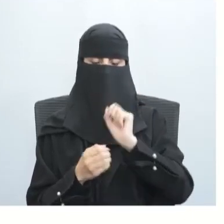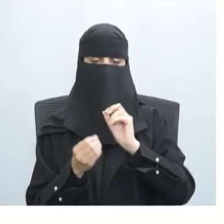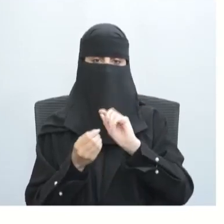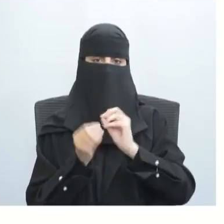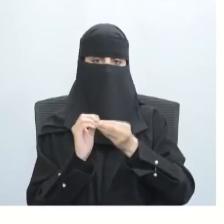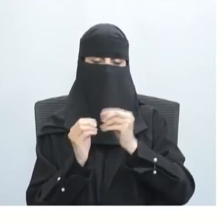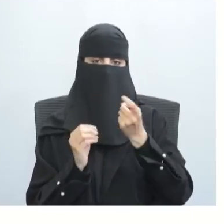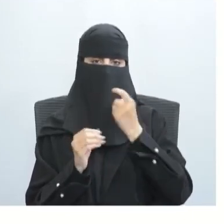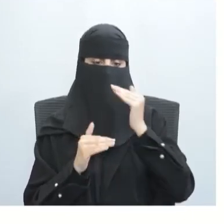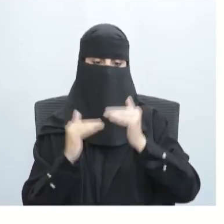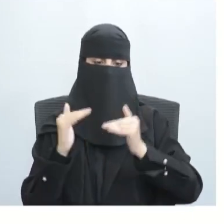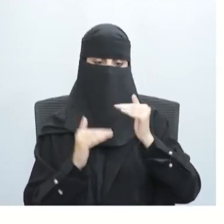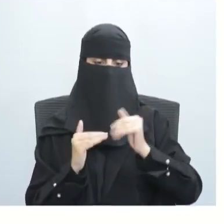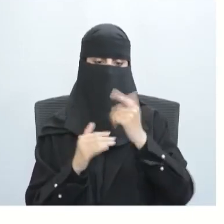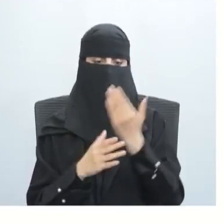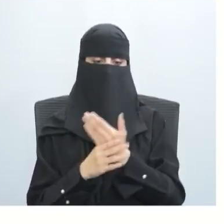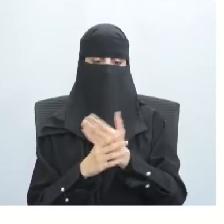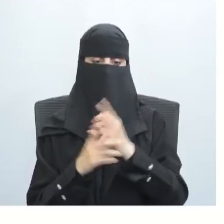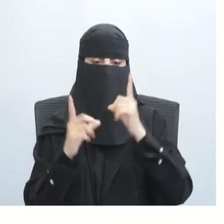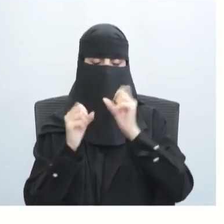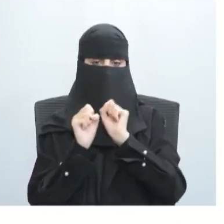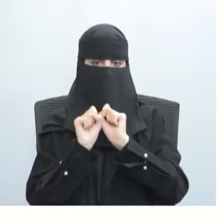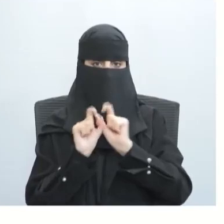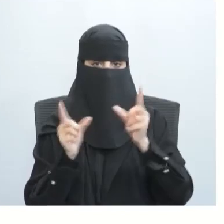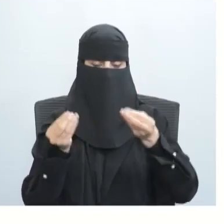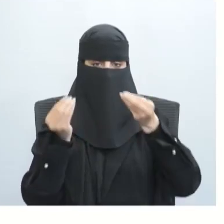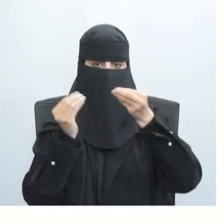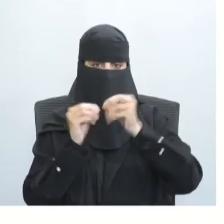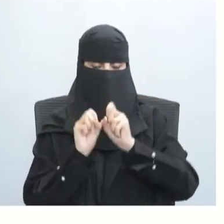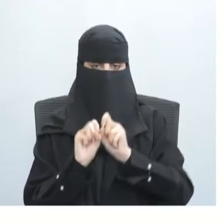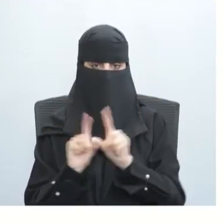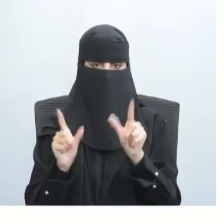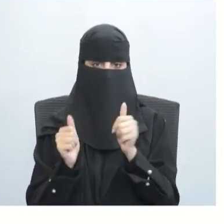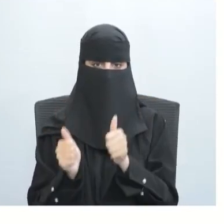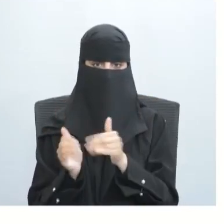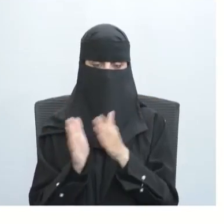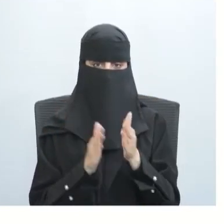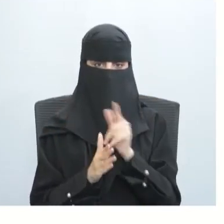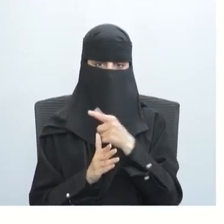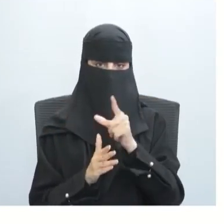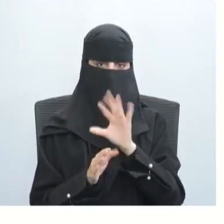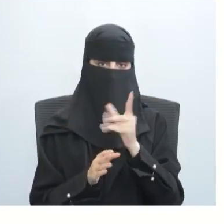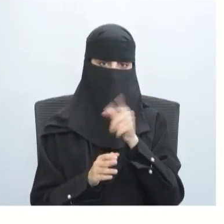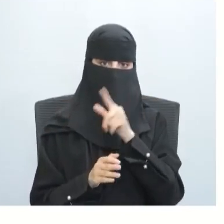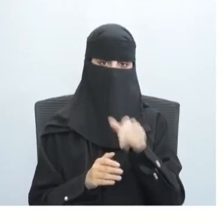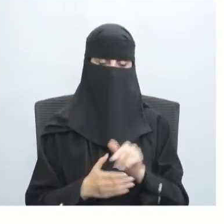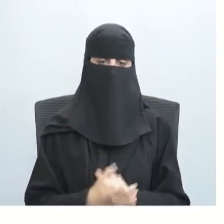يضبط مرشح موازنه اللون الابيض وايت بالانس الالوان لتبدو الصوره اكثر طبيعيه